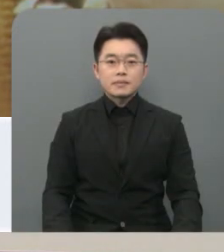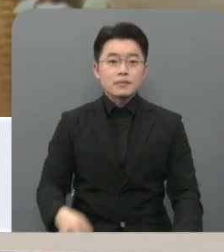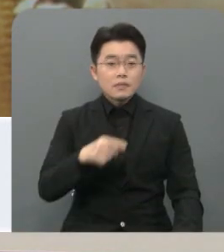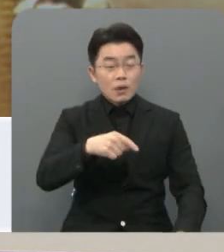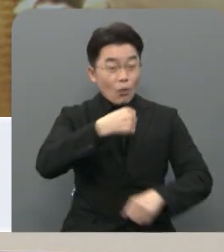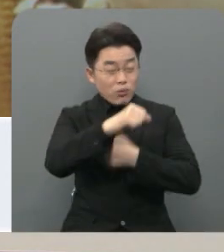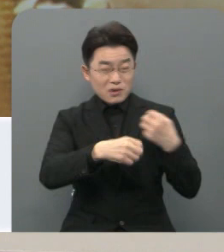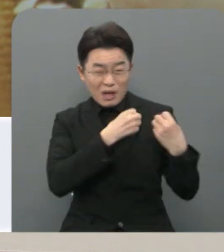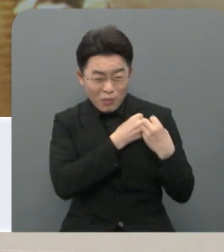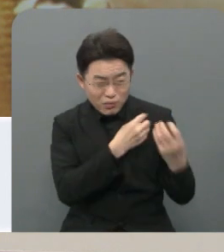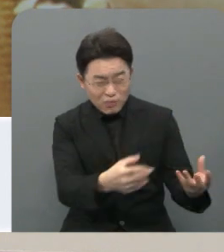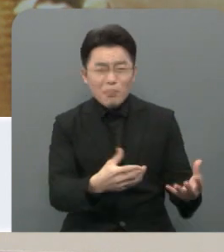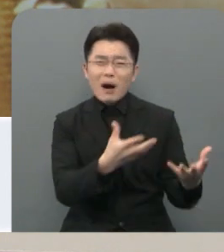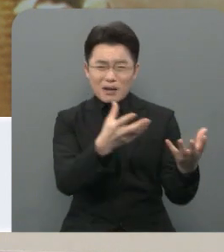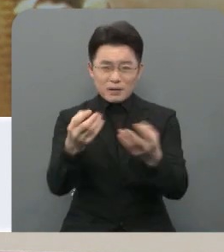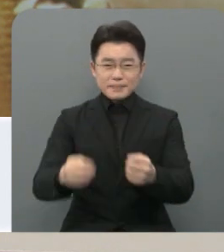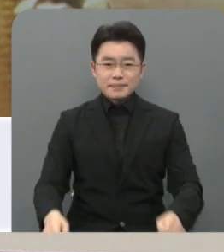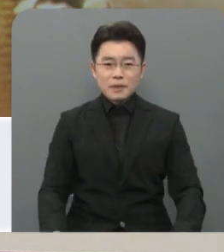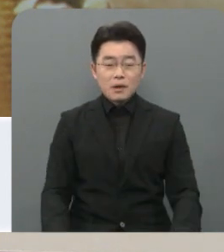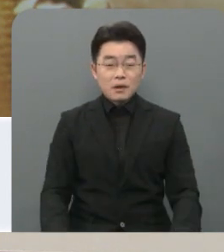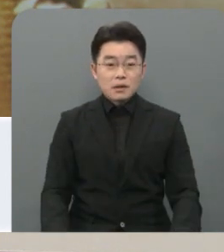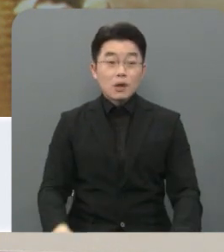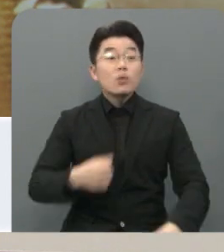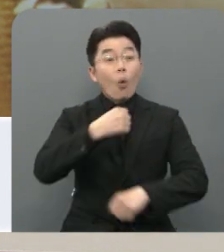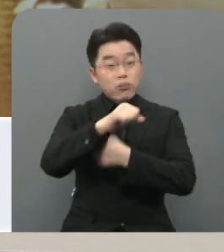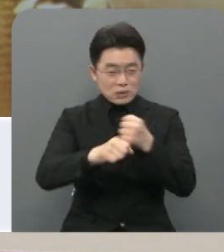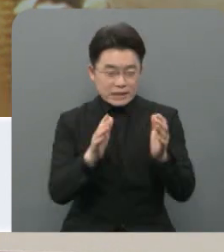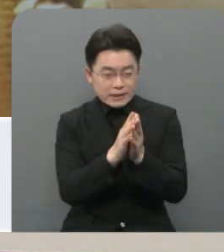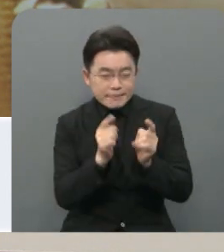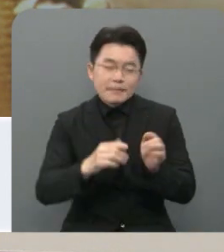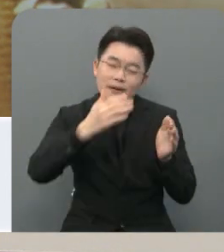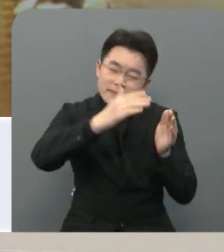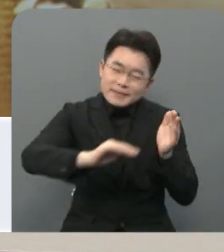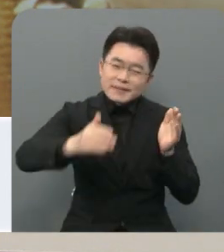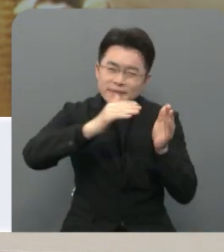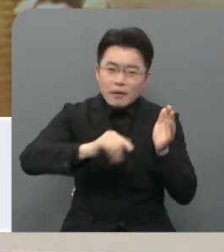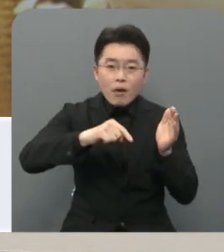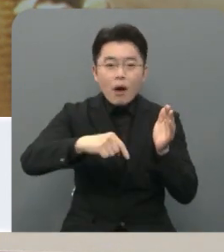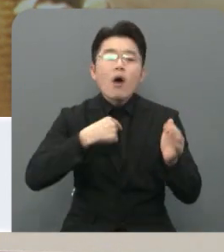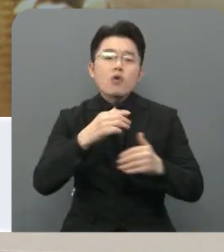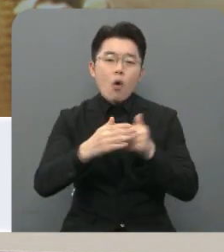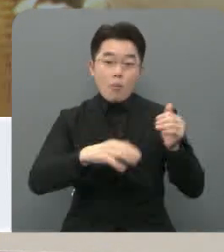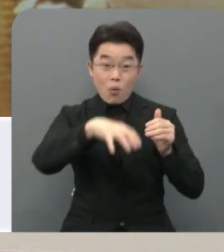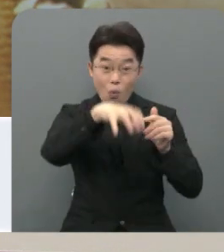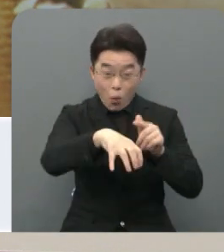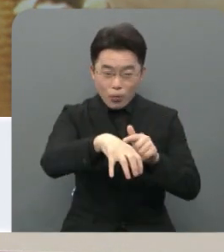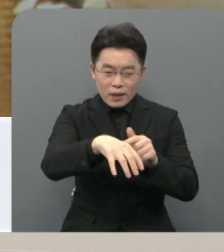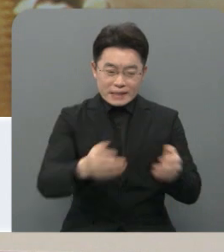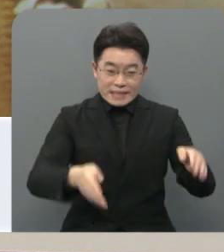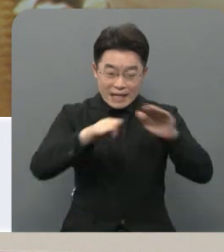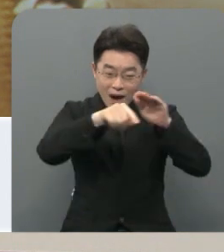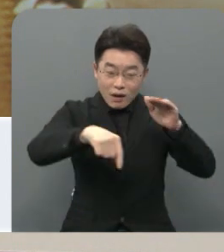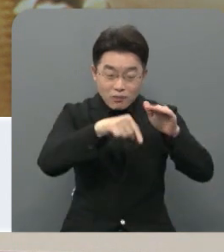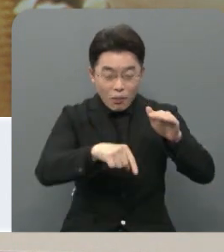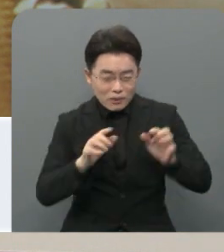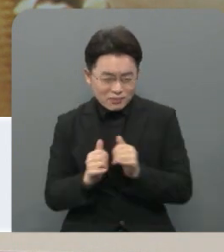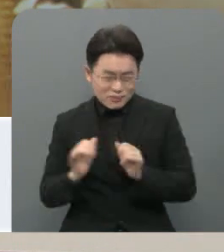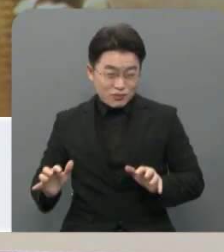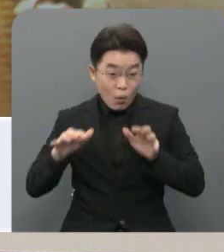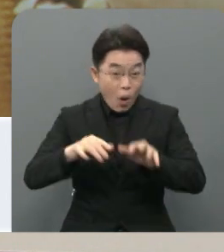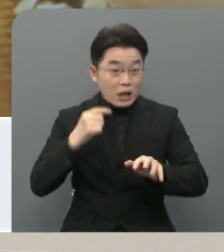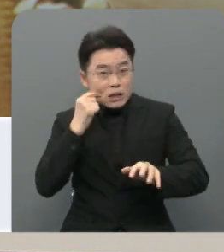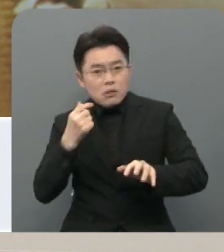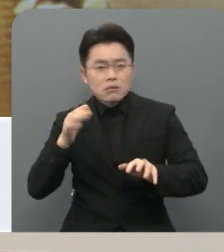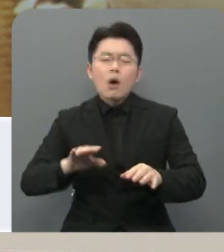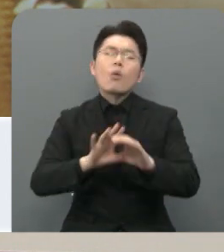방치되는 동물들 이뿐만이 아닙니다. 동물을 직접 만져볼 수 있는 체험형 실내 동물원이 한때 인기를 끌다가